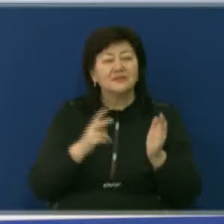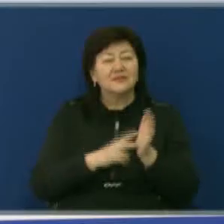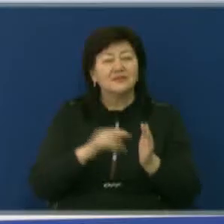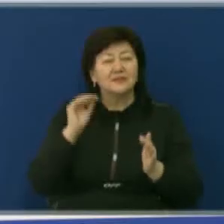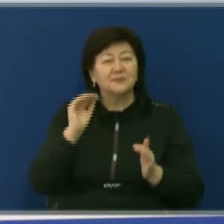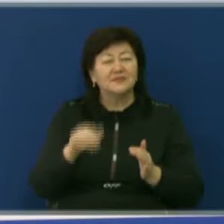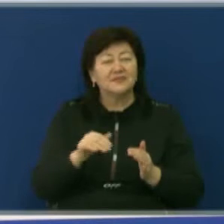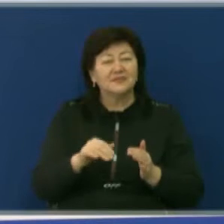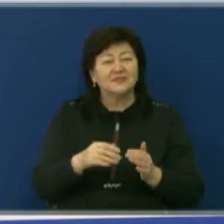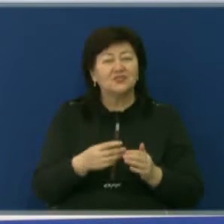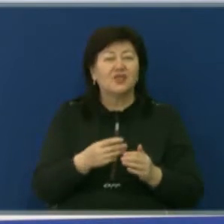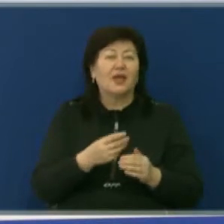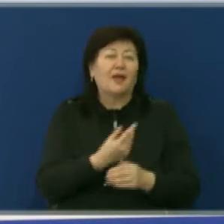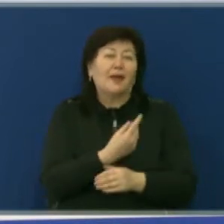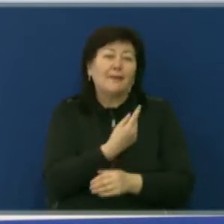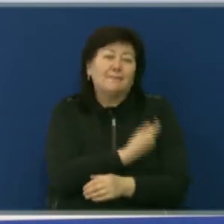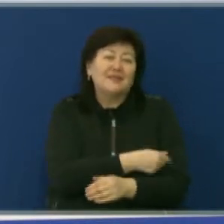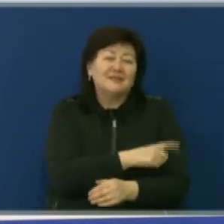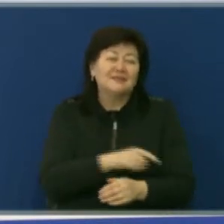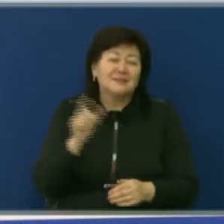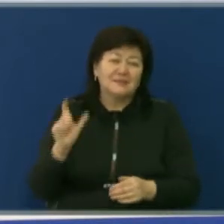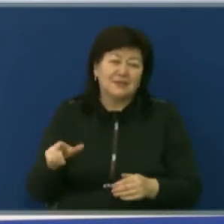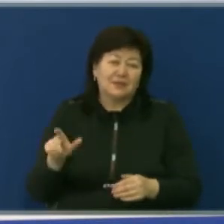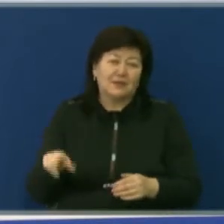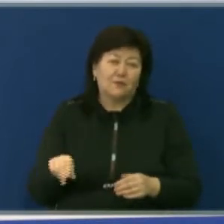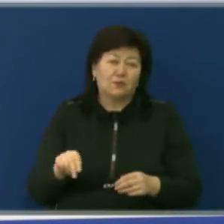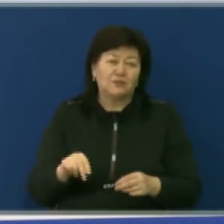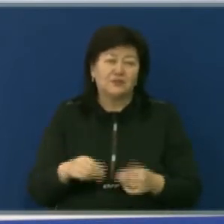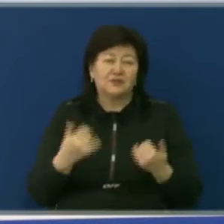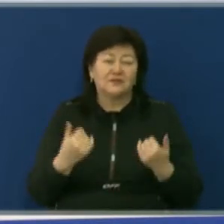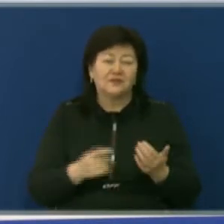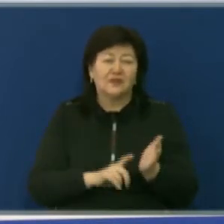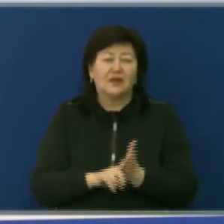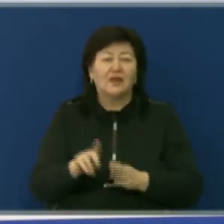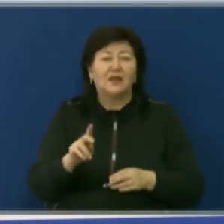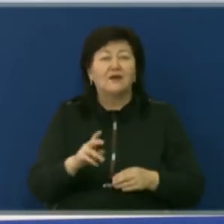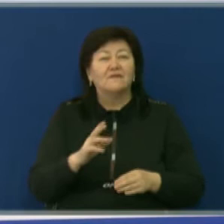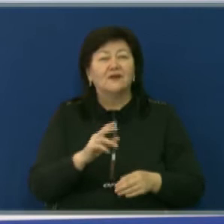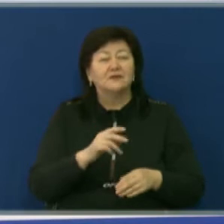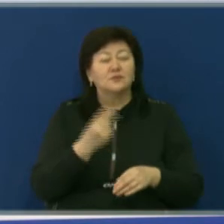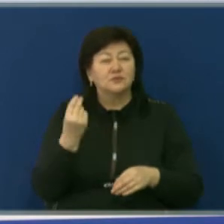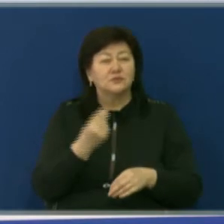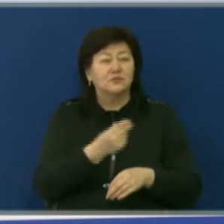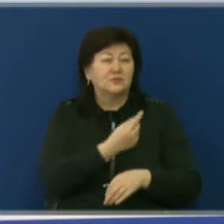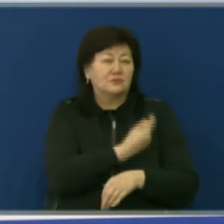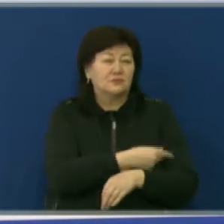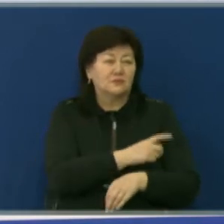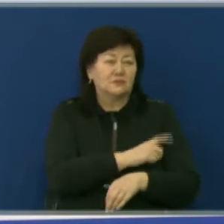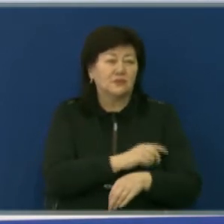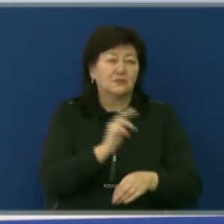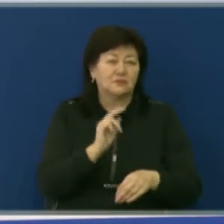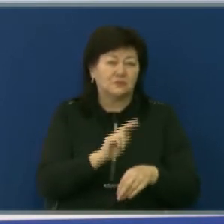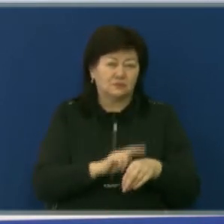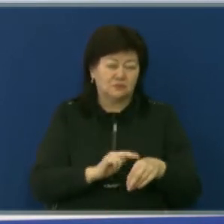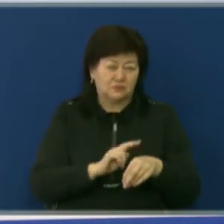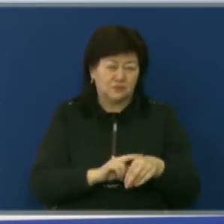7274 медработника. На втором этапе вакцинации, который начался сегодня, вакцинацию пройдут представители правоохранительных органов и учителя.